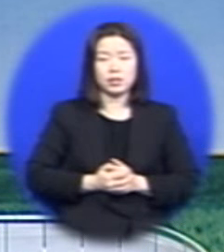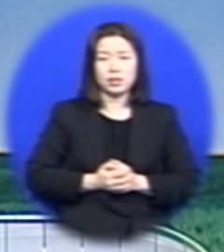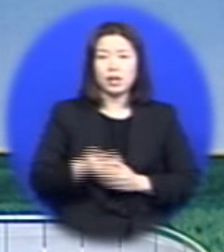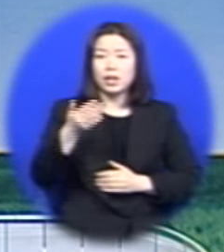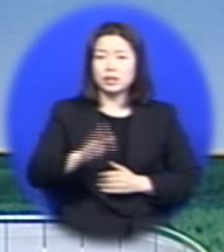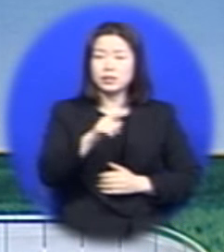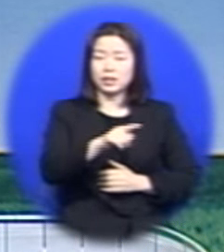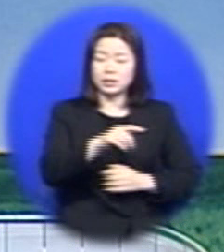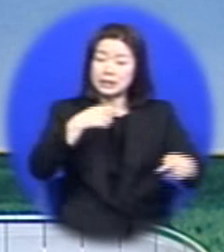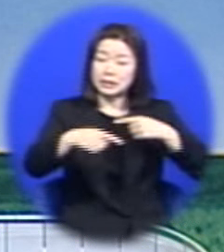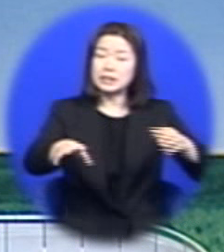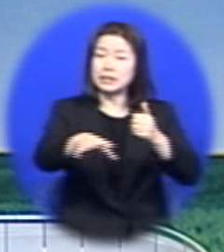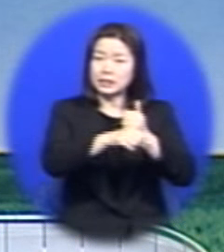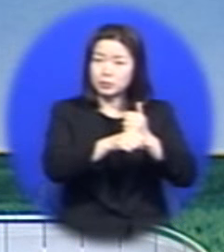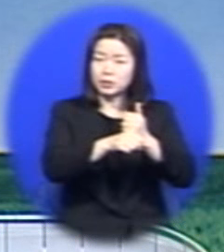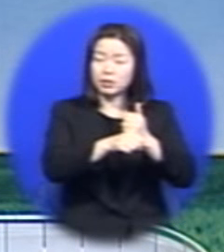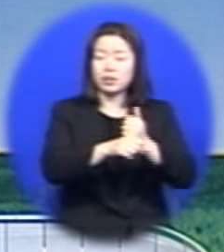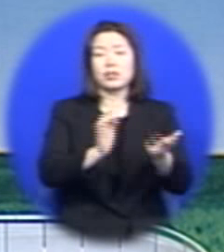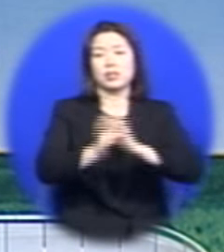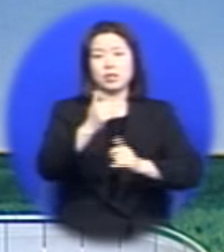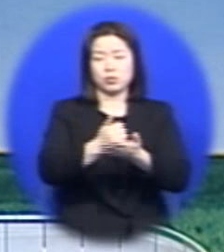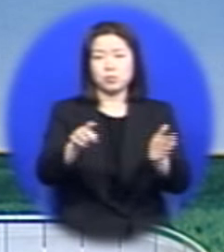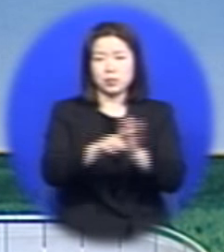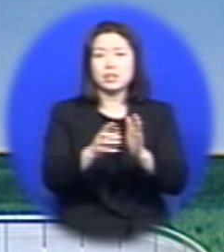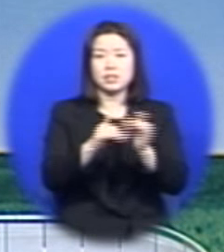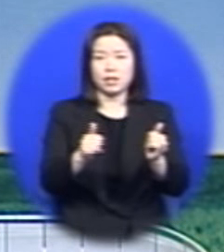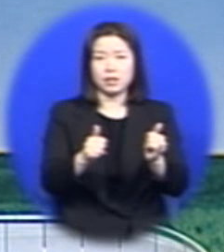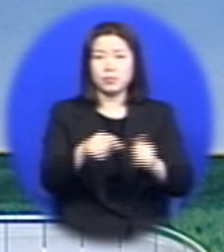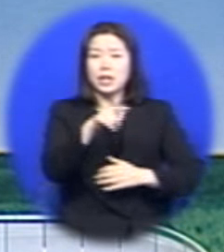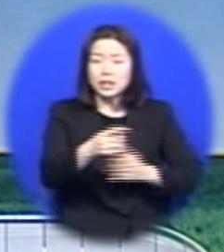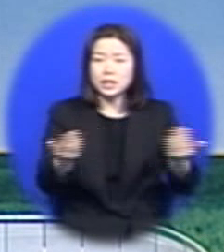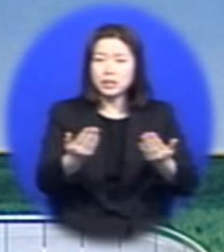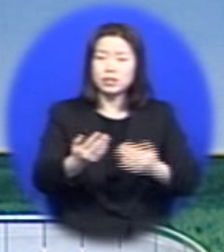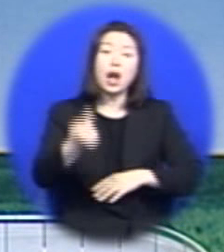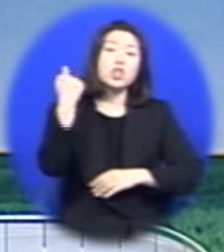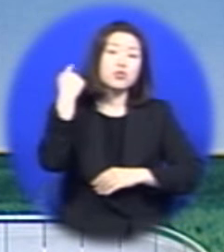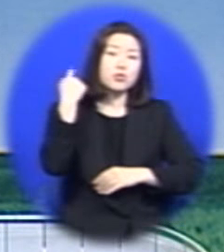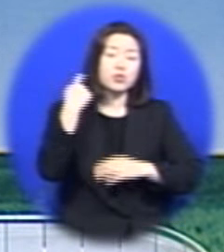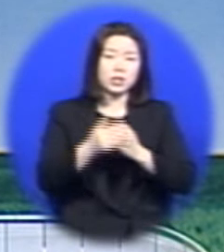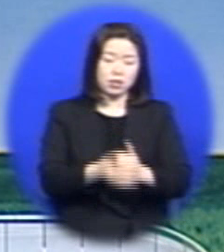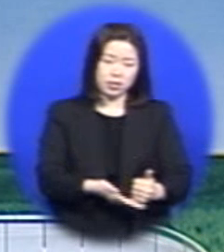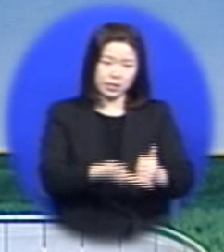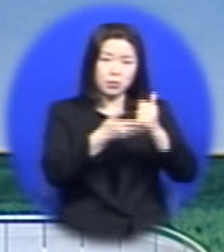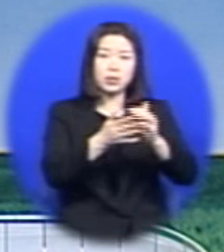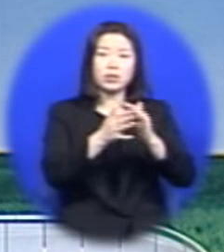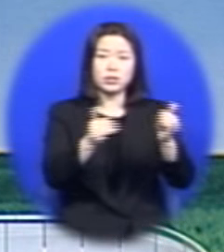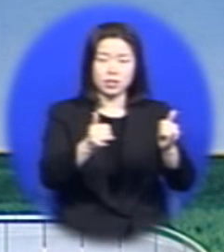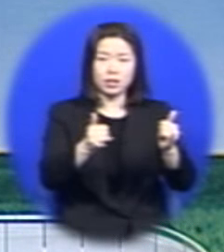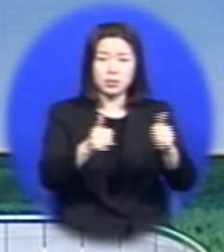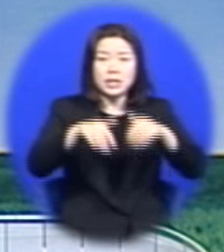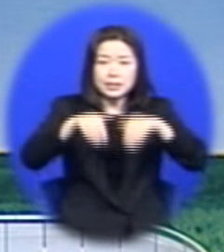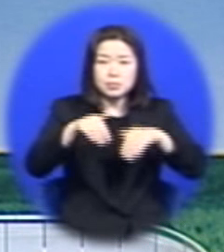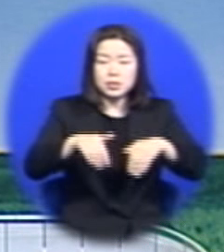그 집정관이 예수를 믿는 사람입니다. 그런데 이 일을 뒤에서 섬겼던 사람이 바로 그 비서였던